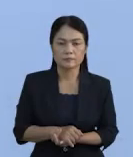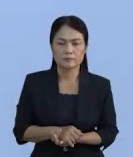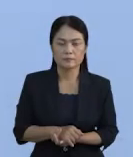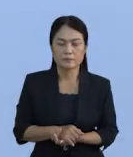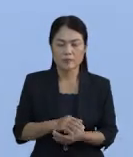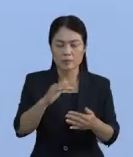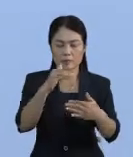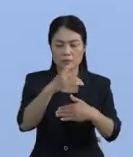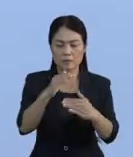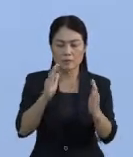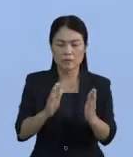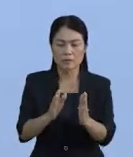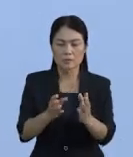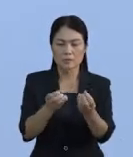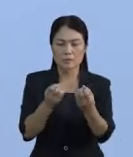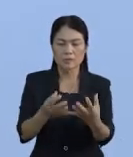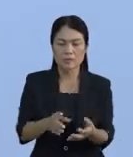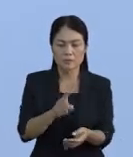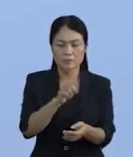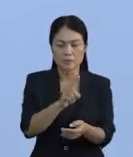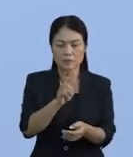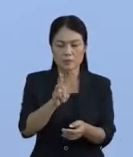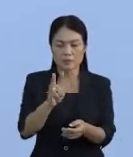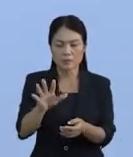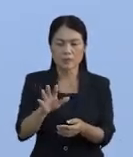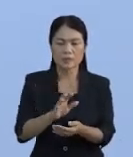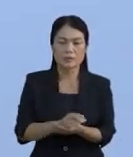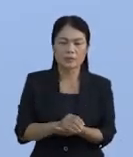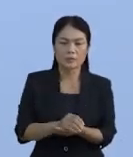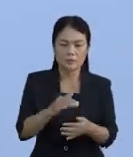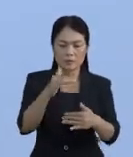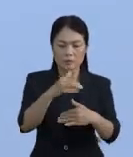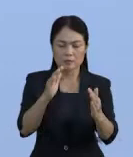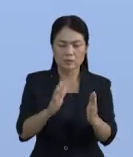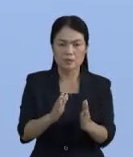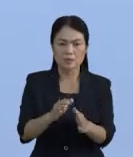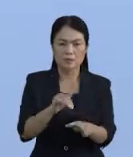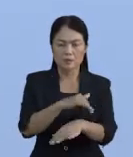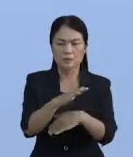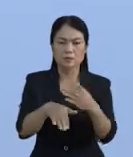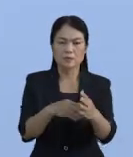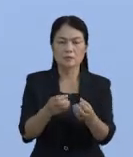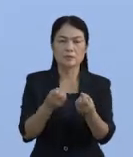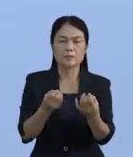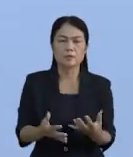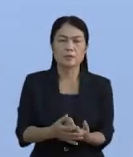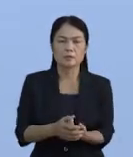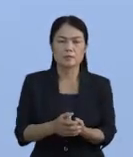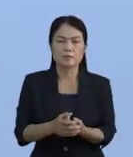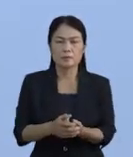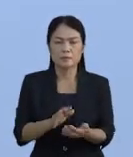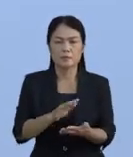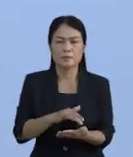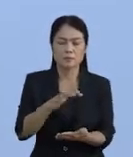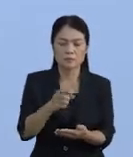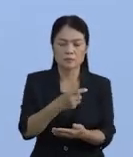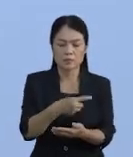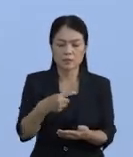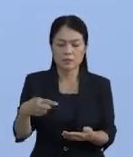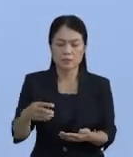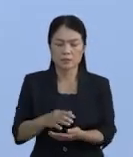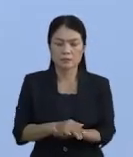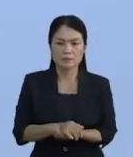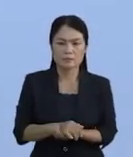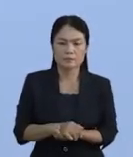cúp bảo mạng còn lưu cúp hạt mà rồi sám sập pram cúp ấy lưu cúp tượng ọc bảo mạng cúp rồi bò bài tòn ấy